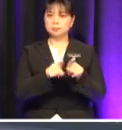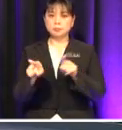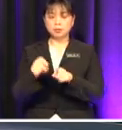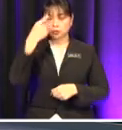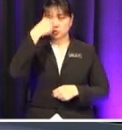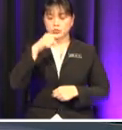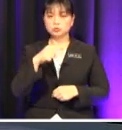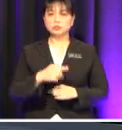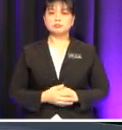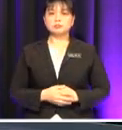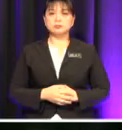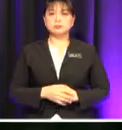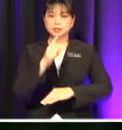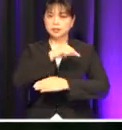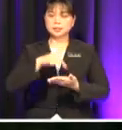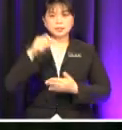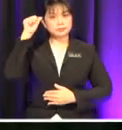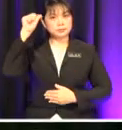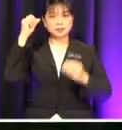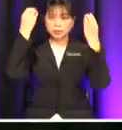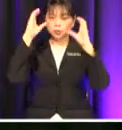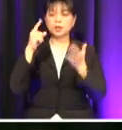2022 juta Assalamualaikum